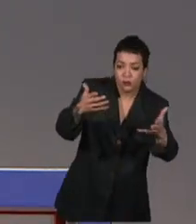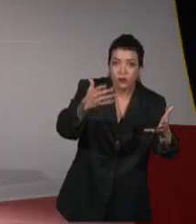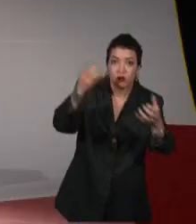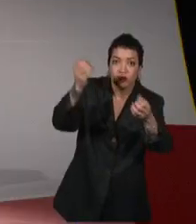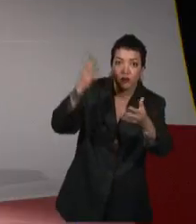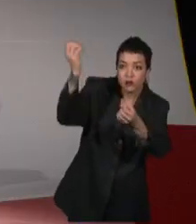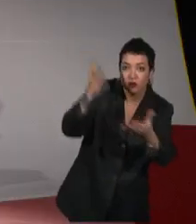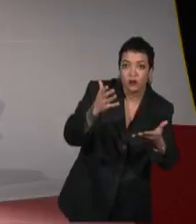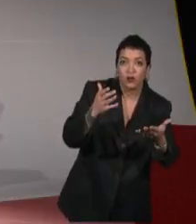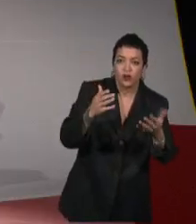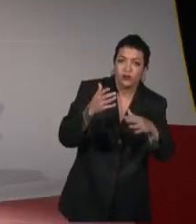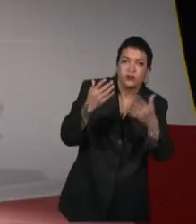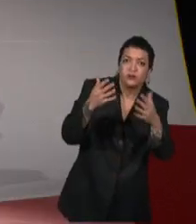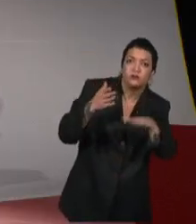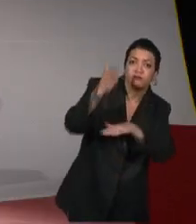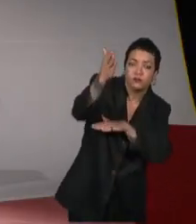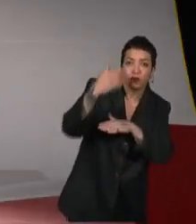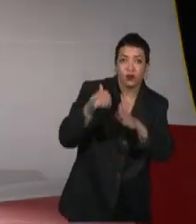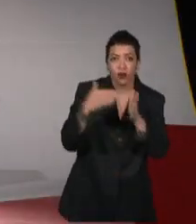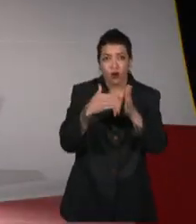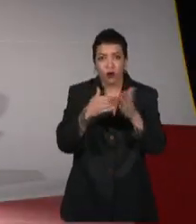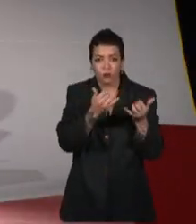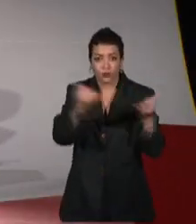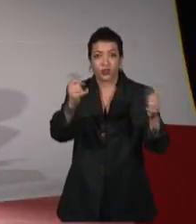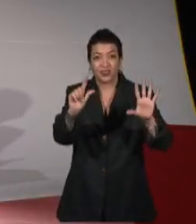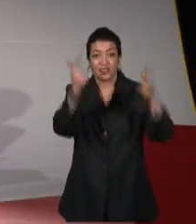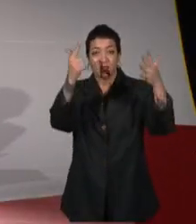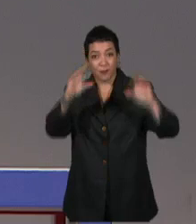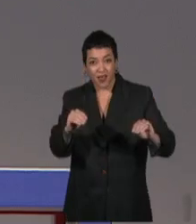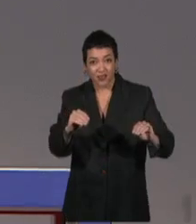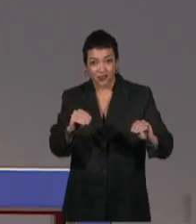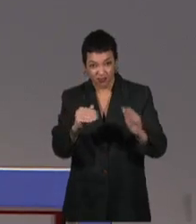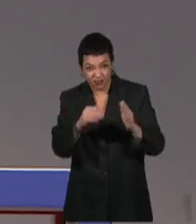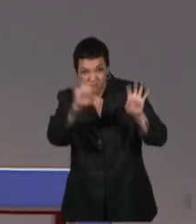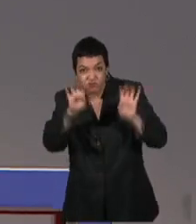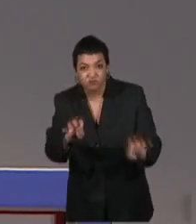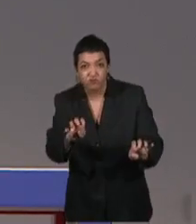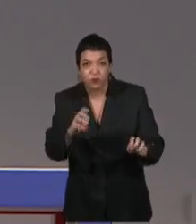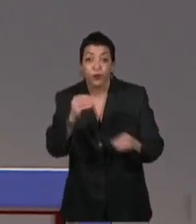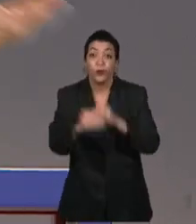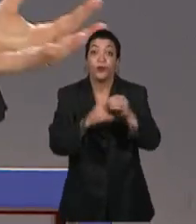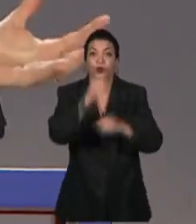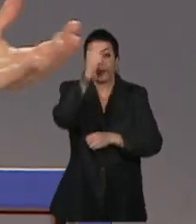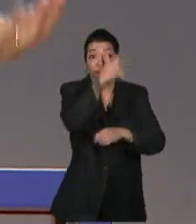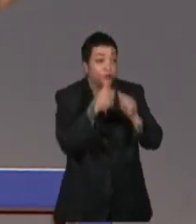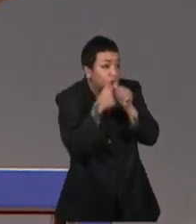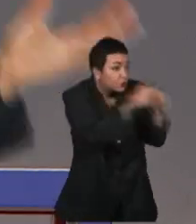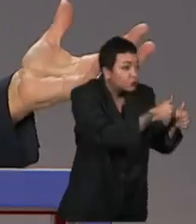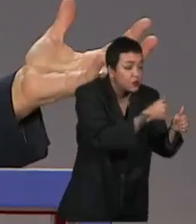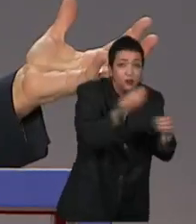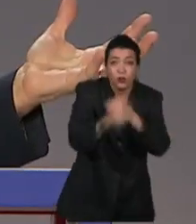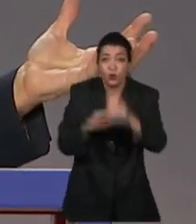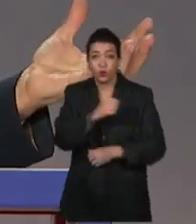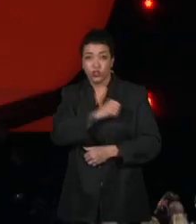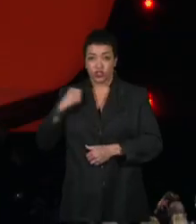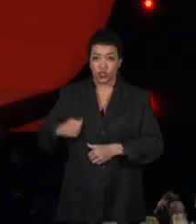la 7e puissance du monde? Serons-nous encore une nation souveraine ou un auxiliaire des États-Unis, un comptoir de la